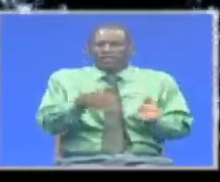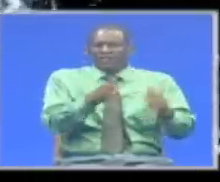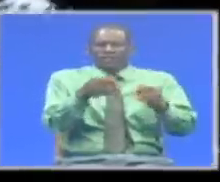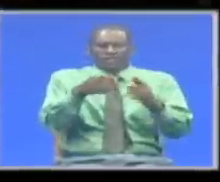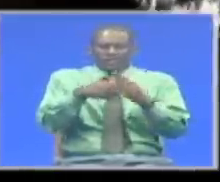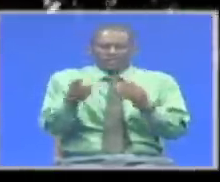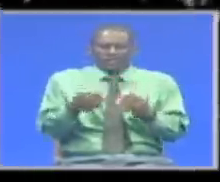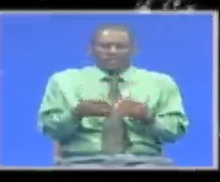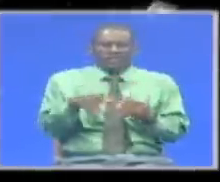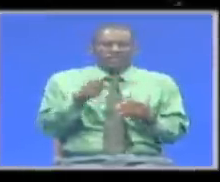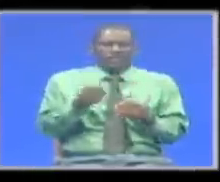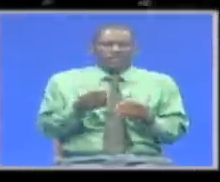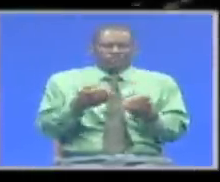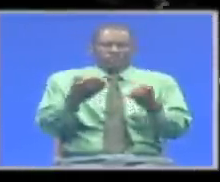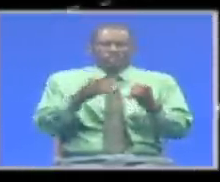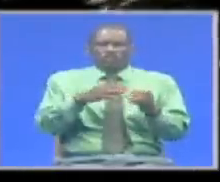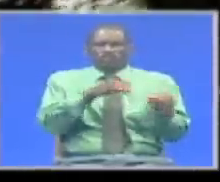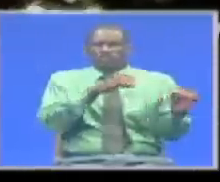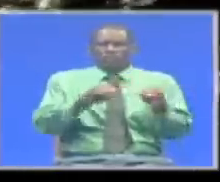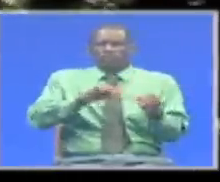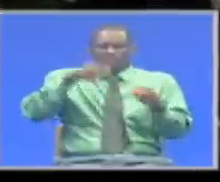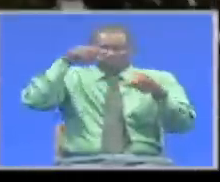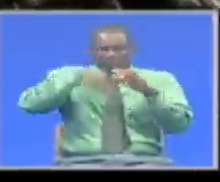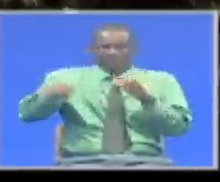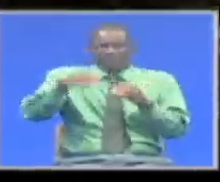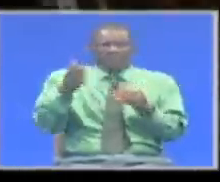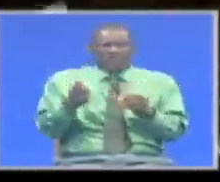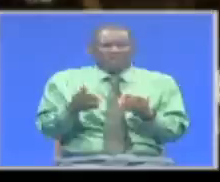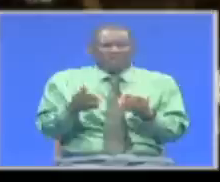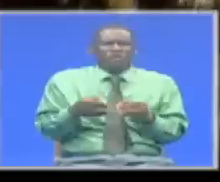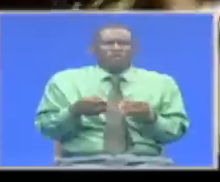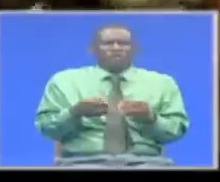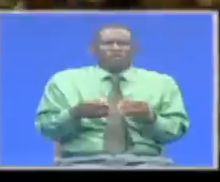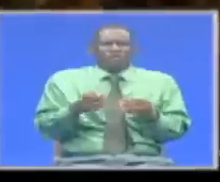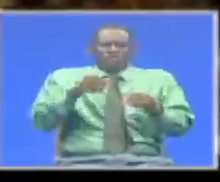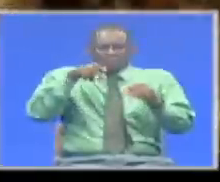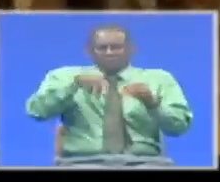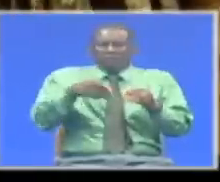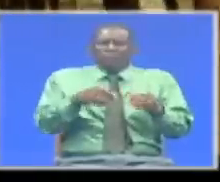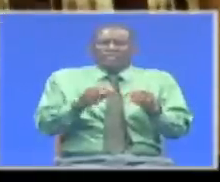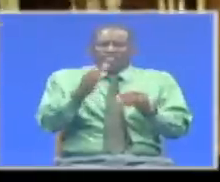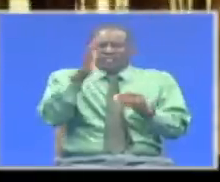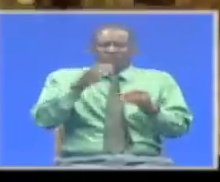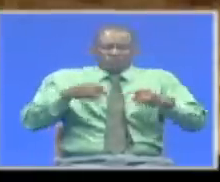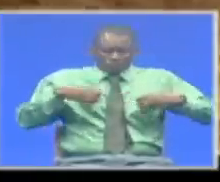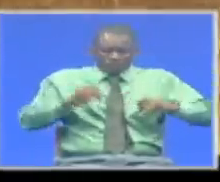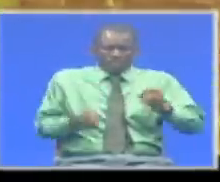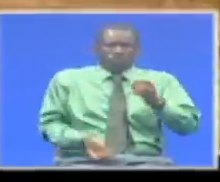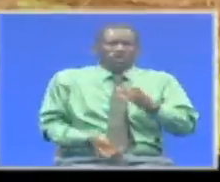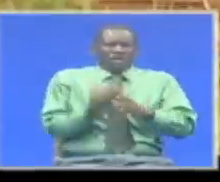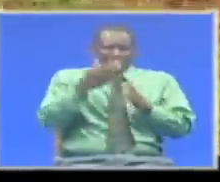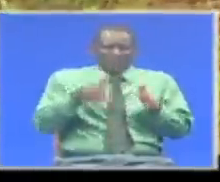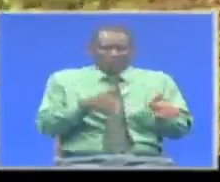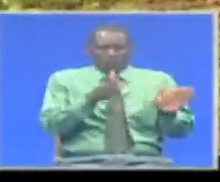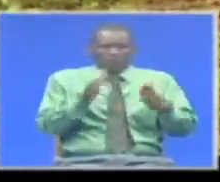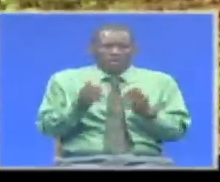Inatakiwa tupane indigenous tree kule. Kwa sababu hiyo msitu wa Mau si ya kupanda miti kutoka mbali. tujaribu kutafuta ile